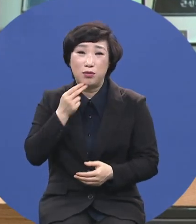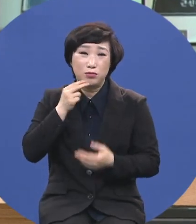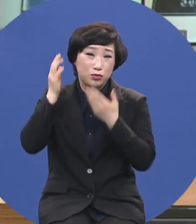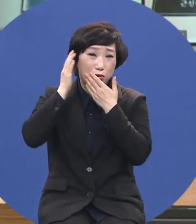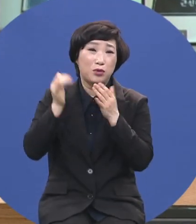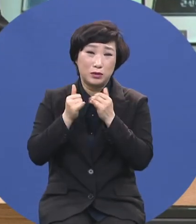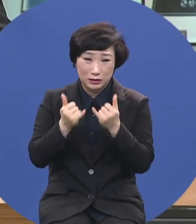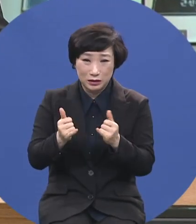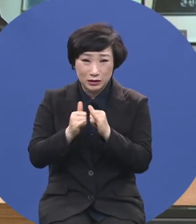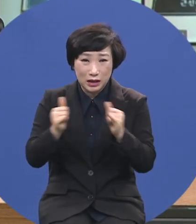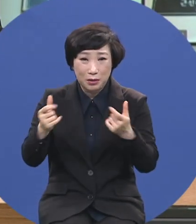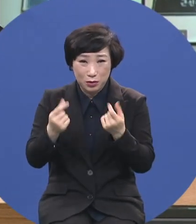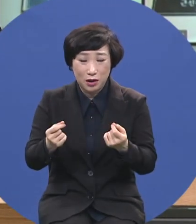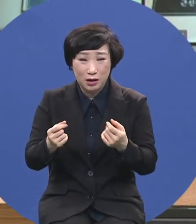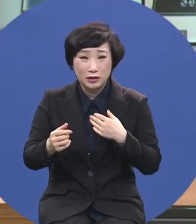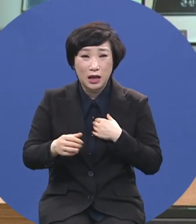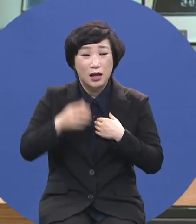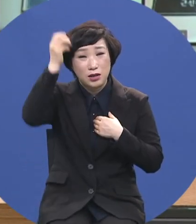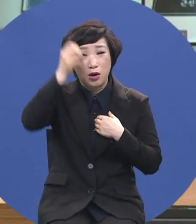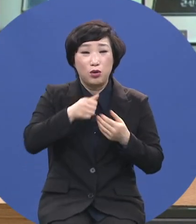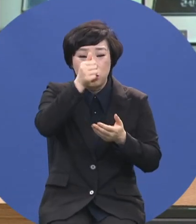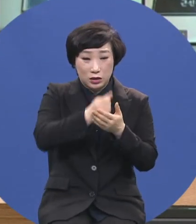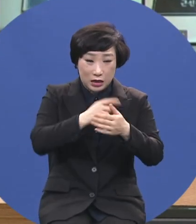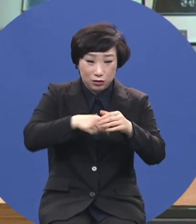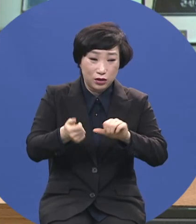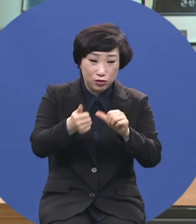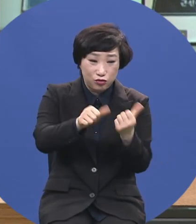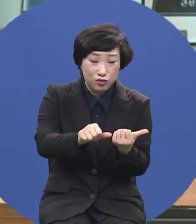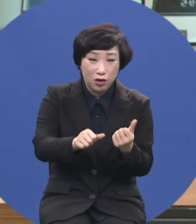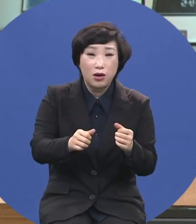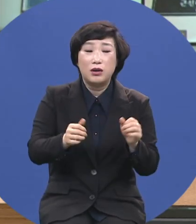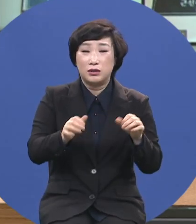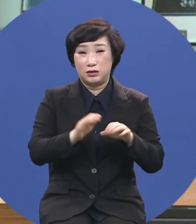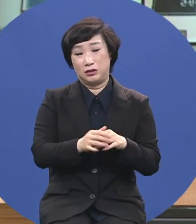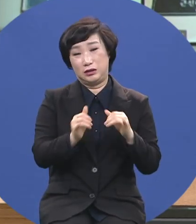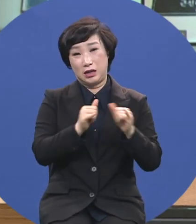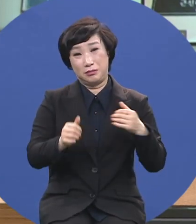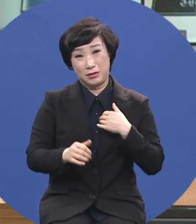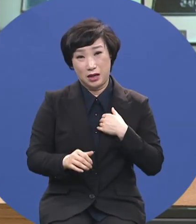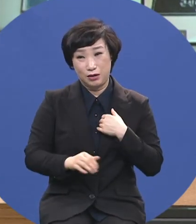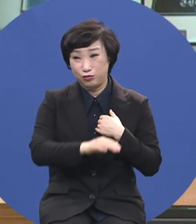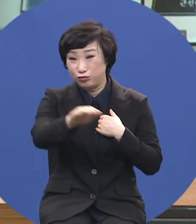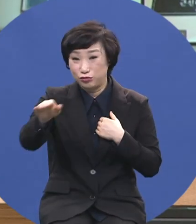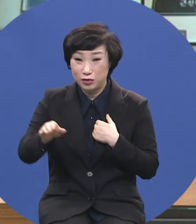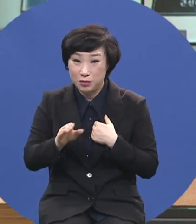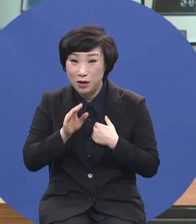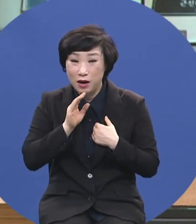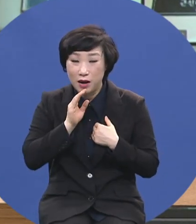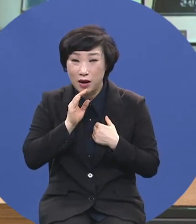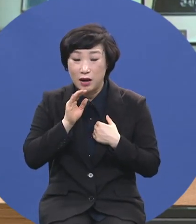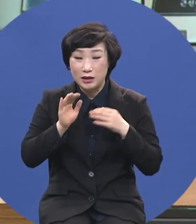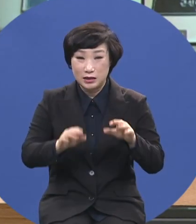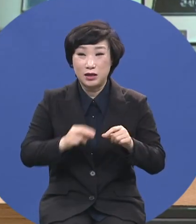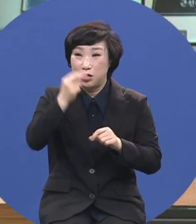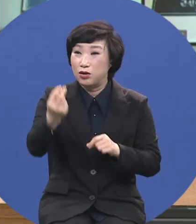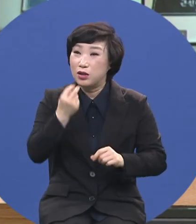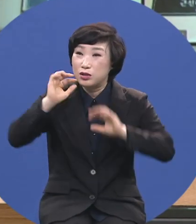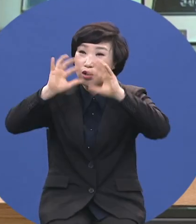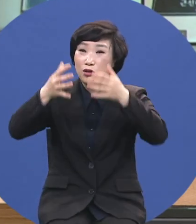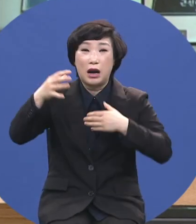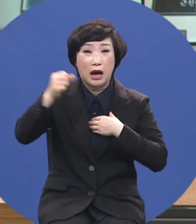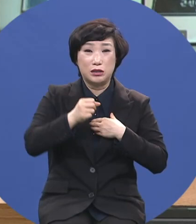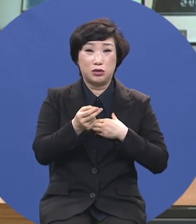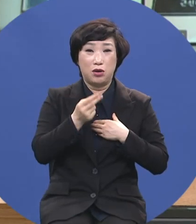귀머거리요, 내가 이미 영혼이 죄 안에서 죽어서 사망한 자요, 그리고 우리는 영생과 천국이 없는